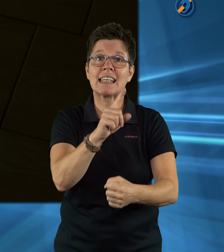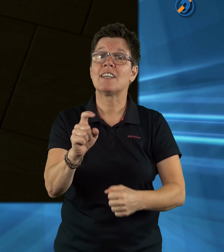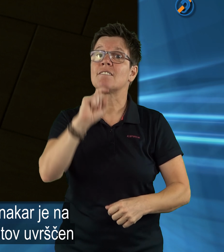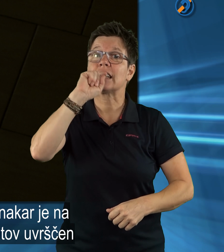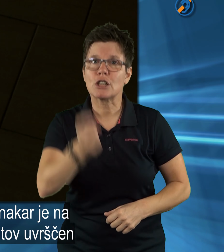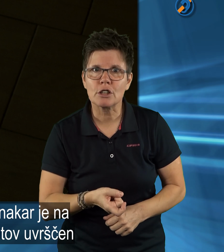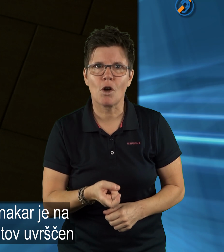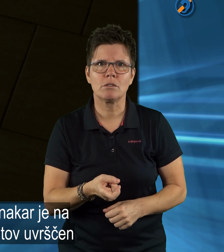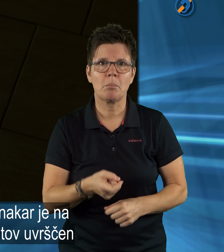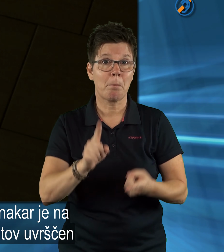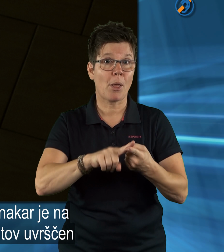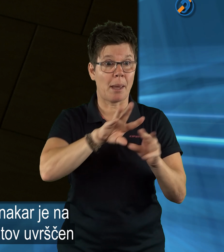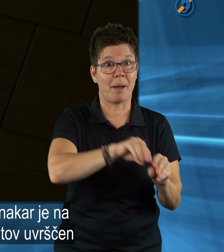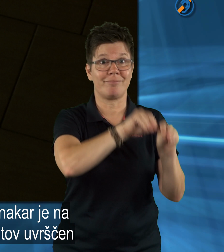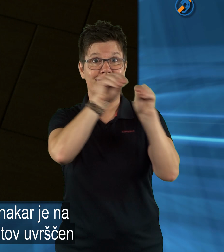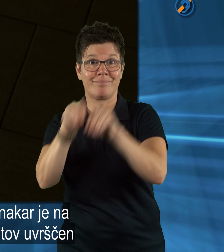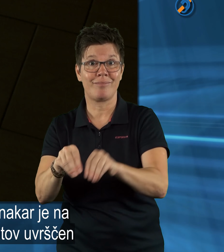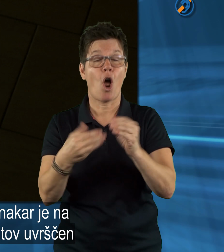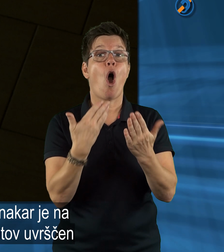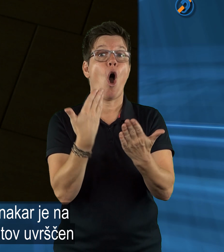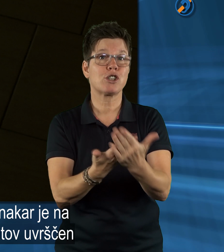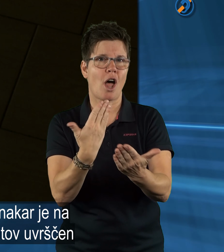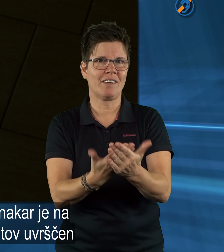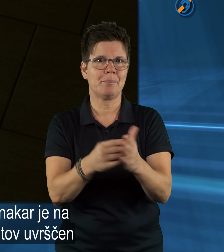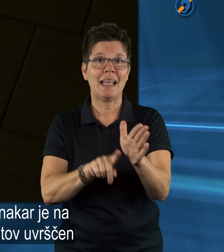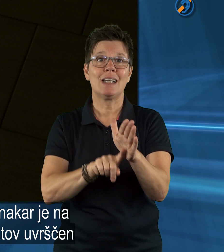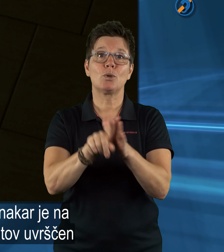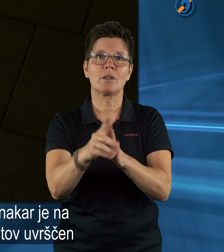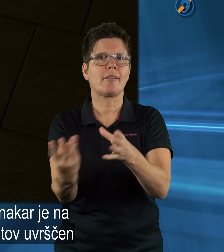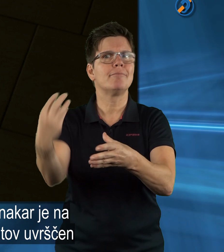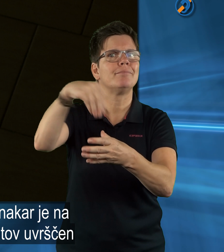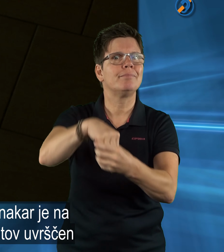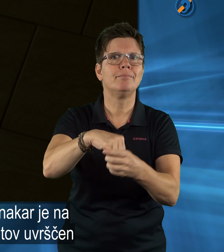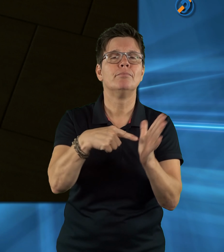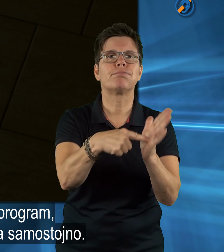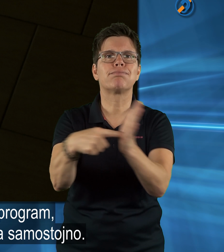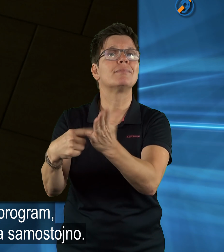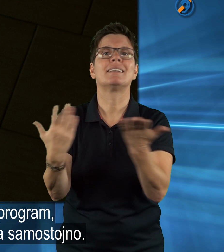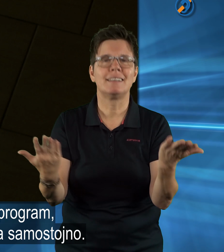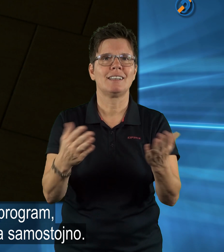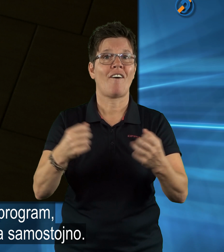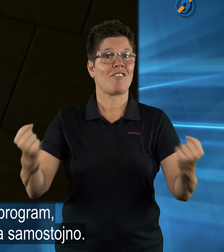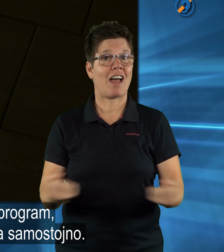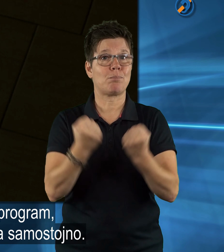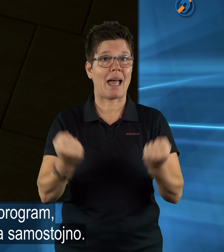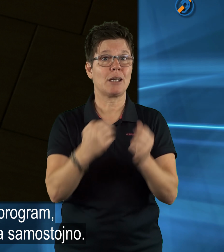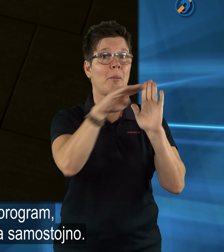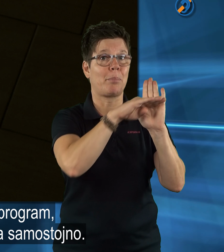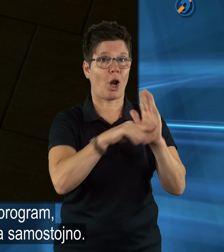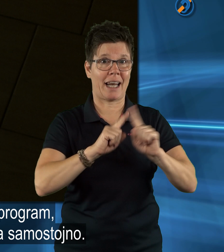je na osnovi rezultatov uvrščen ovadbeni program, ki ga na to izvaja samostojno.